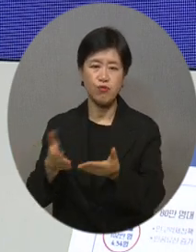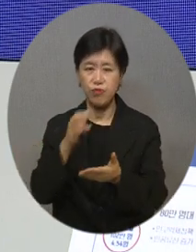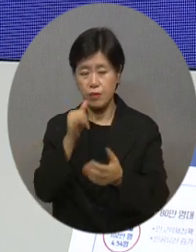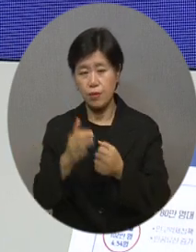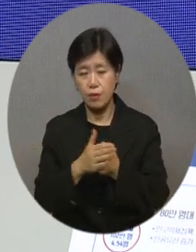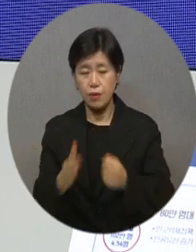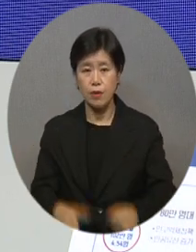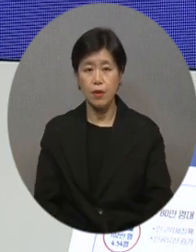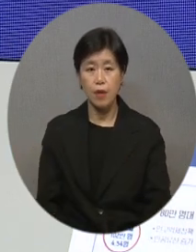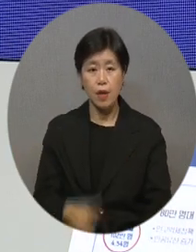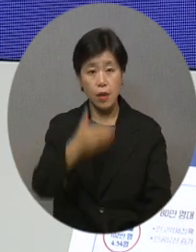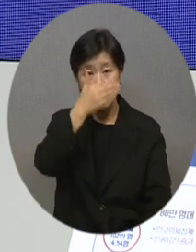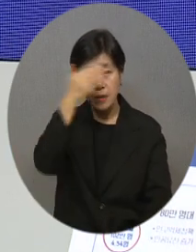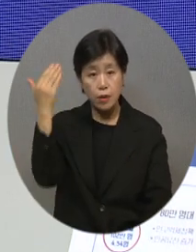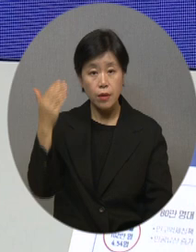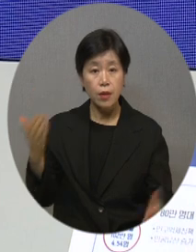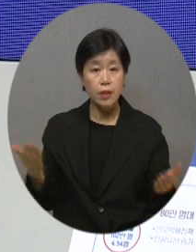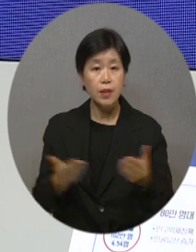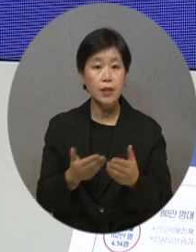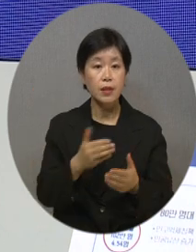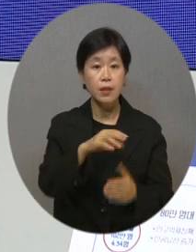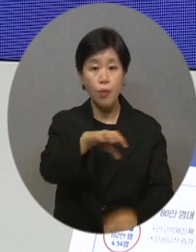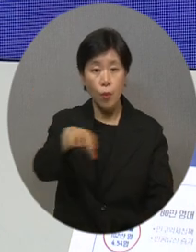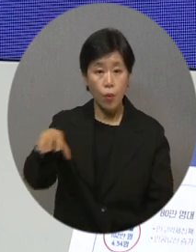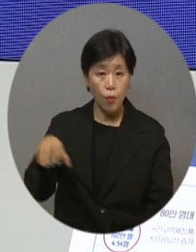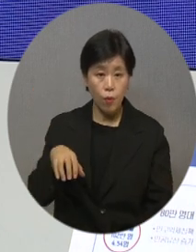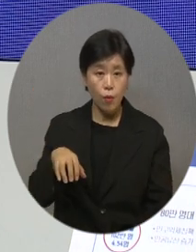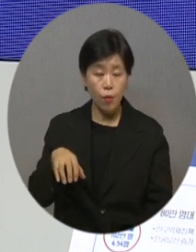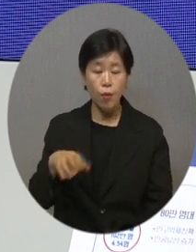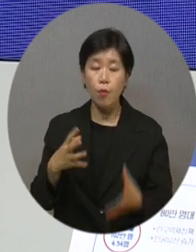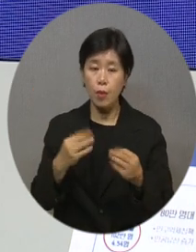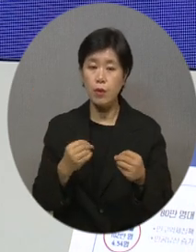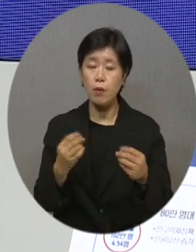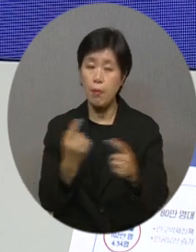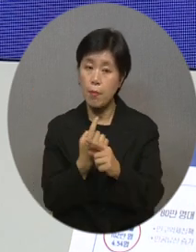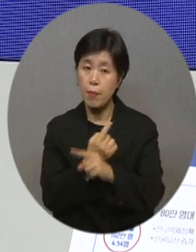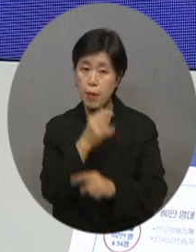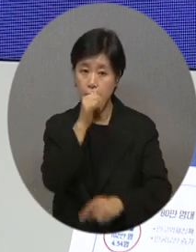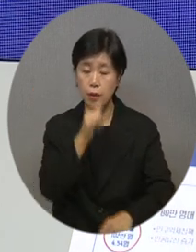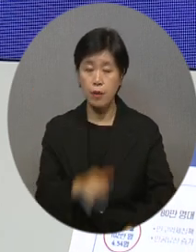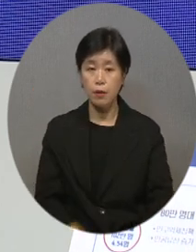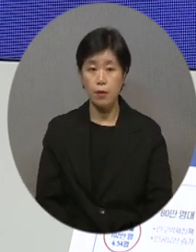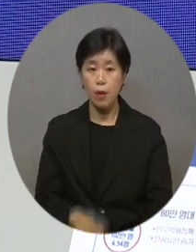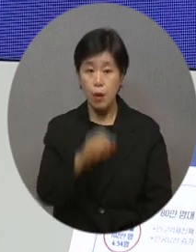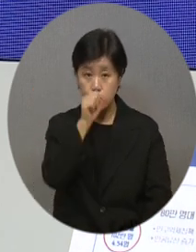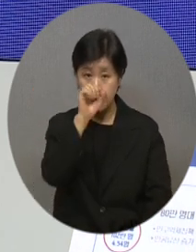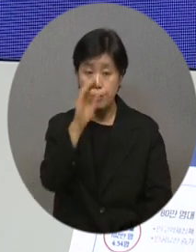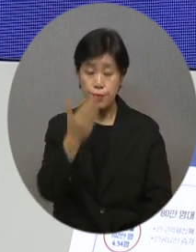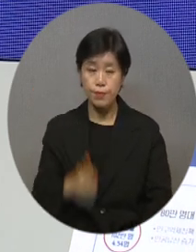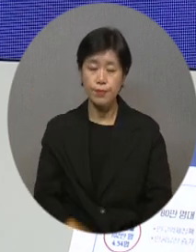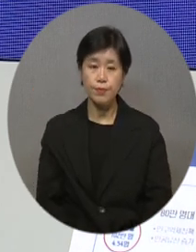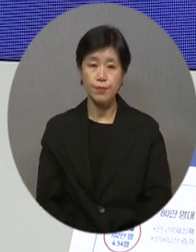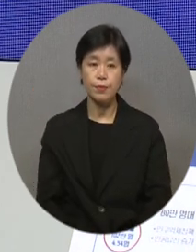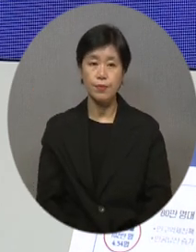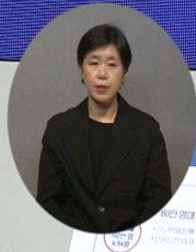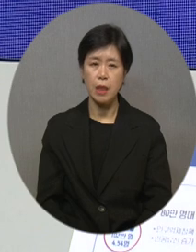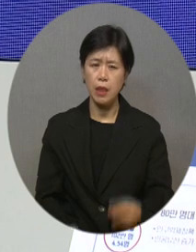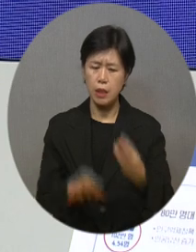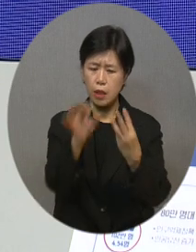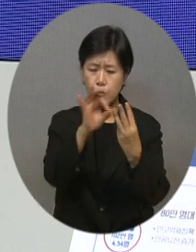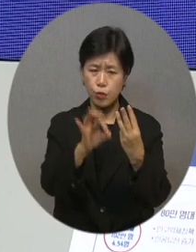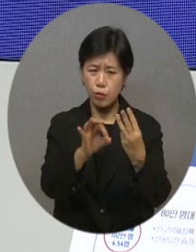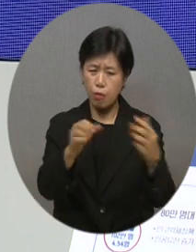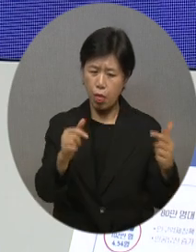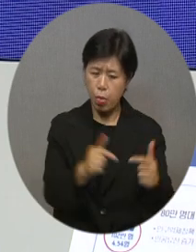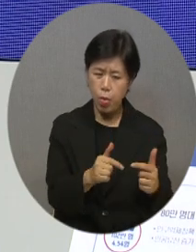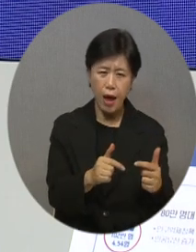보니까 청년 일자리가 상당히 좀 개선이 좀 됐습니다 이번에. 예. 그리고 또 이걸 3%가 떨어졌다 하지만 사실 따지고 보니까